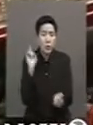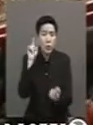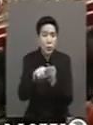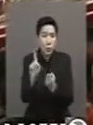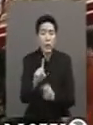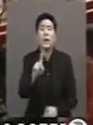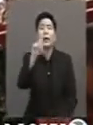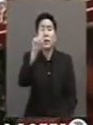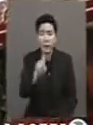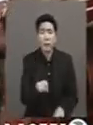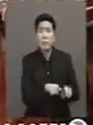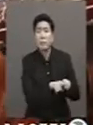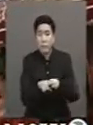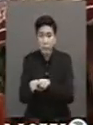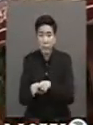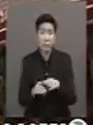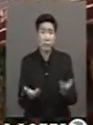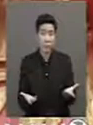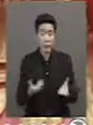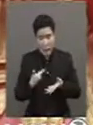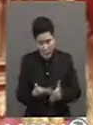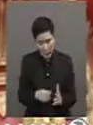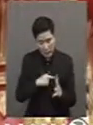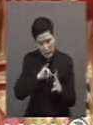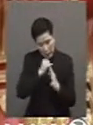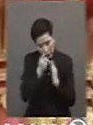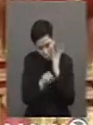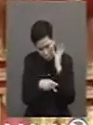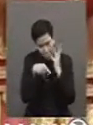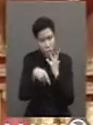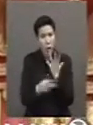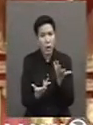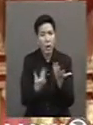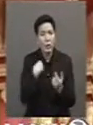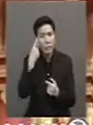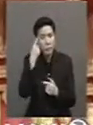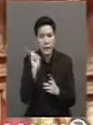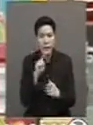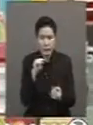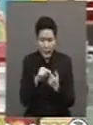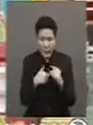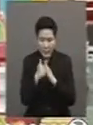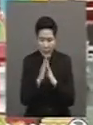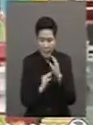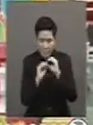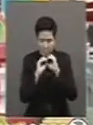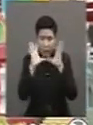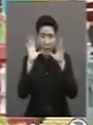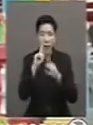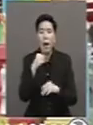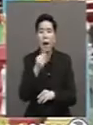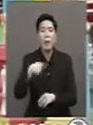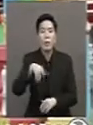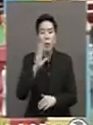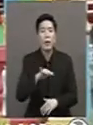คนก็ต้องไปจบในที่เดียวกันนั่นก็คือความตายค่ะแล้วก็การทาสีเมนให้มีสีสันสะดุดตาก็อยากจะให้เป็นที่เจริญหูเจริญตา